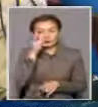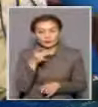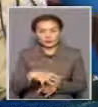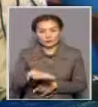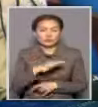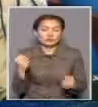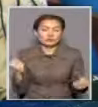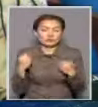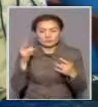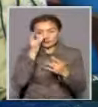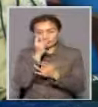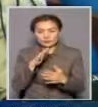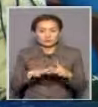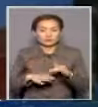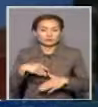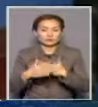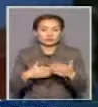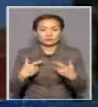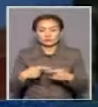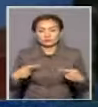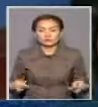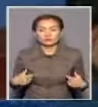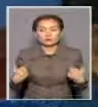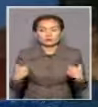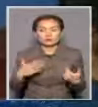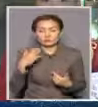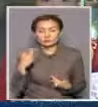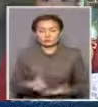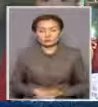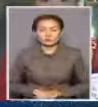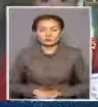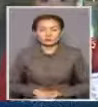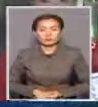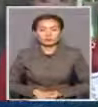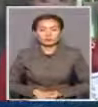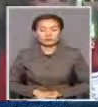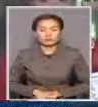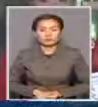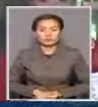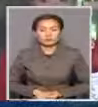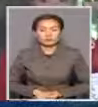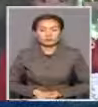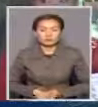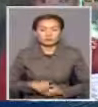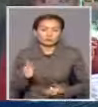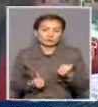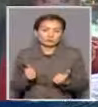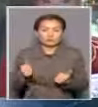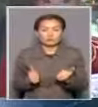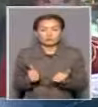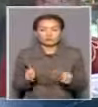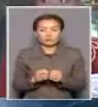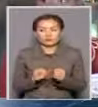дамуына спорт пен мәдениет саласындағы жетістікте үлкен әсерін тигізеді дейді. Мен ойлаймын, осындай